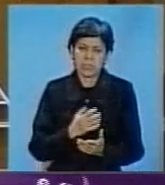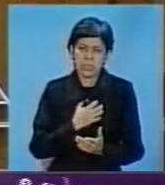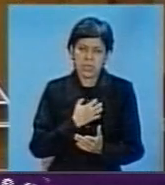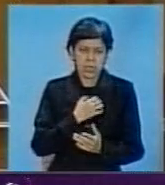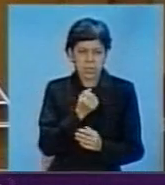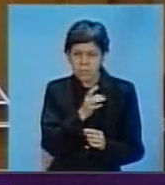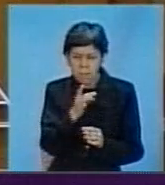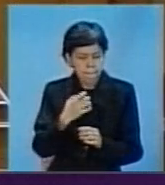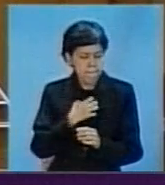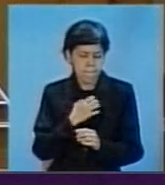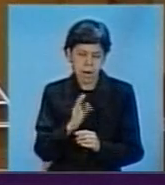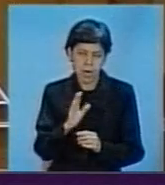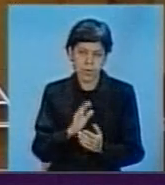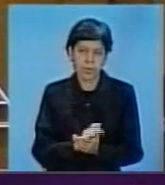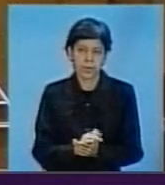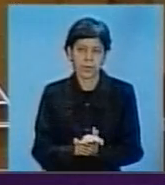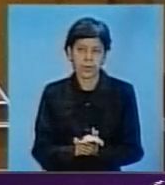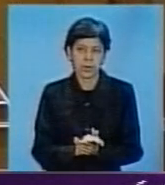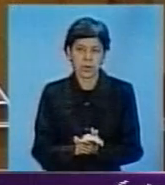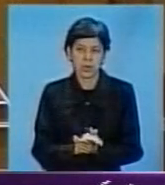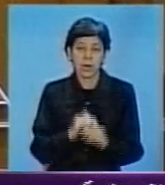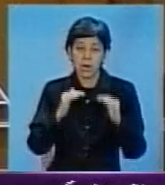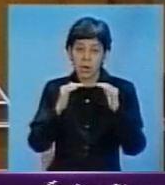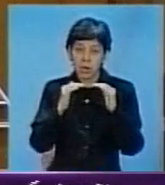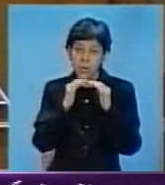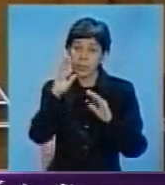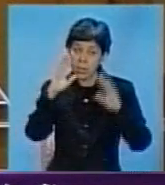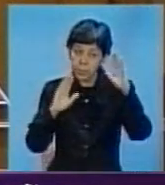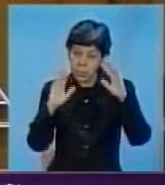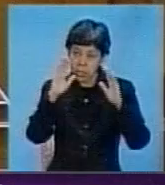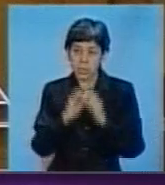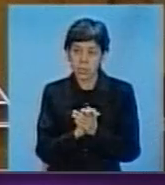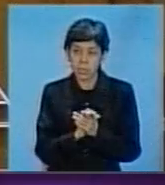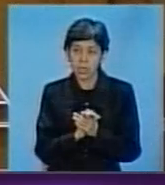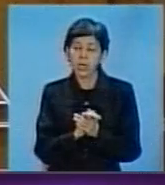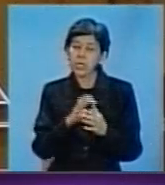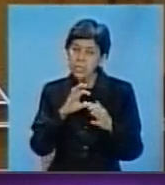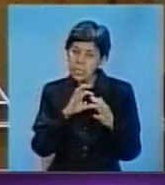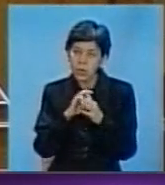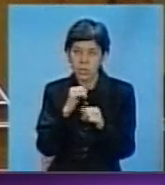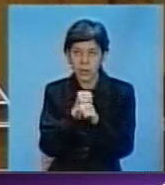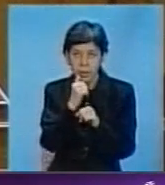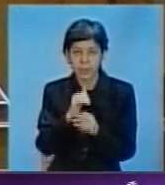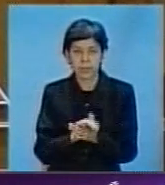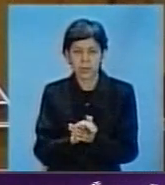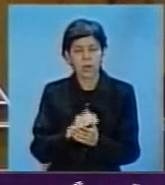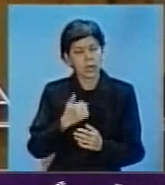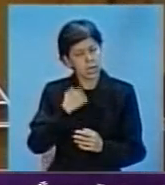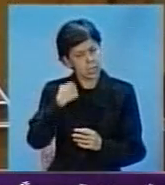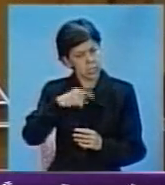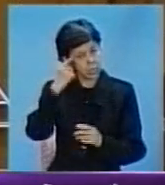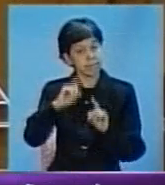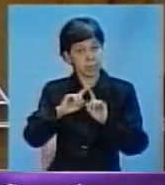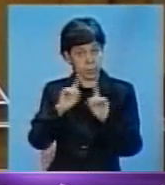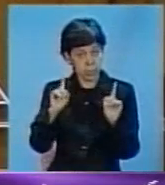าดล้างใครแล้วครับเพราะในระบอบประชาธิปไตยเนี่ยมันจะเป็นระบอบประชาธิปไตยได้คนที่เห็นแตกต่